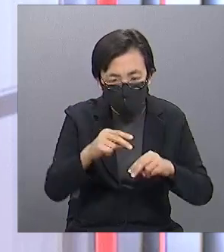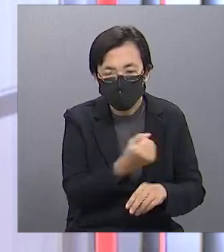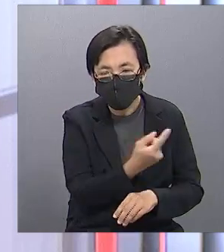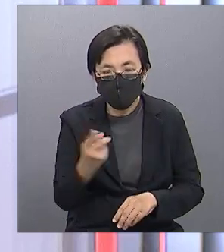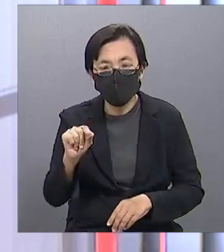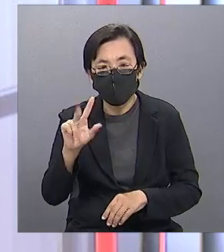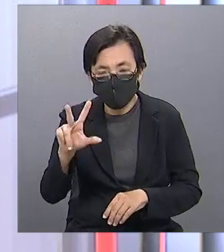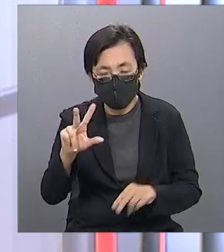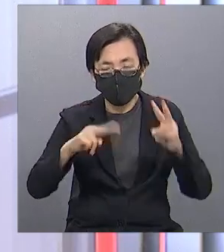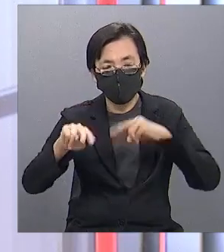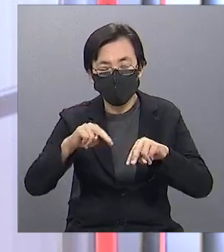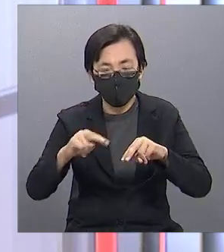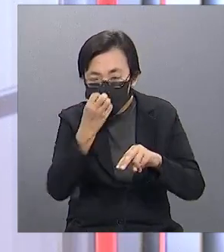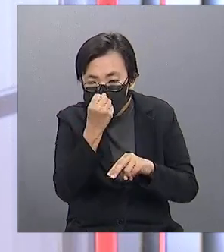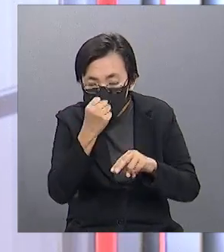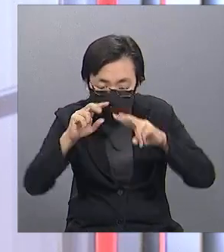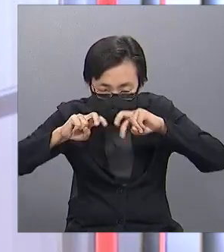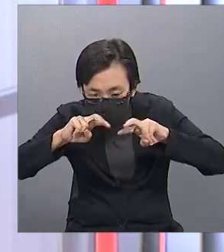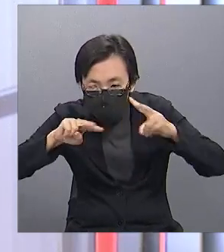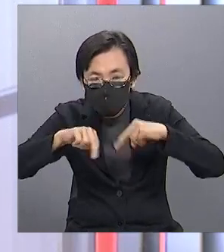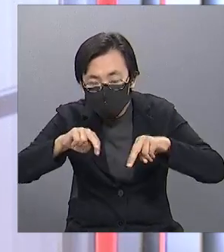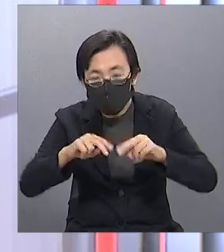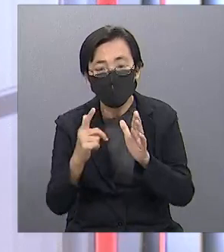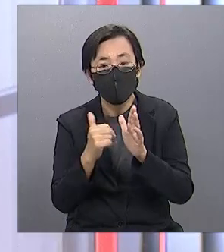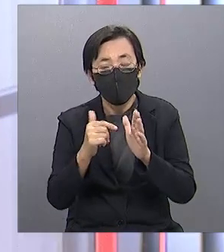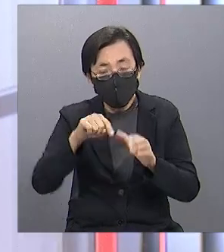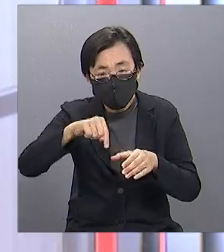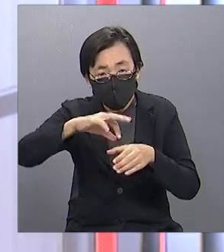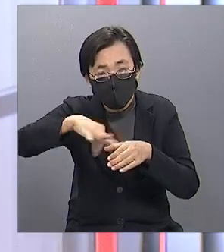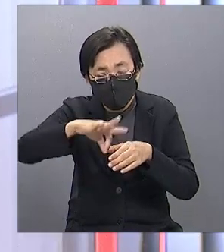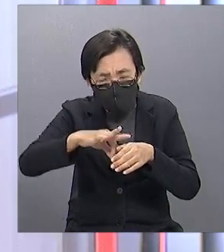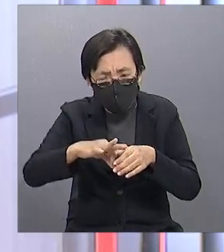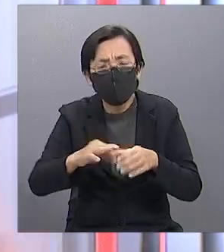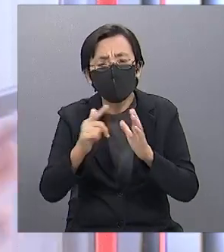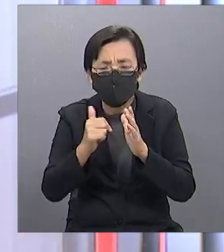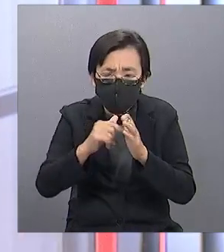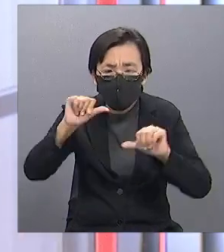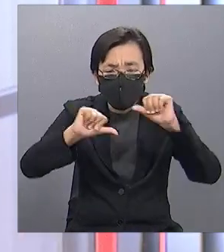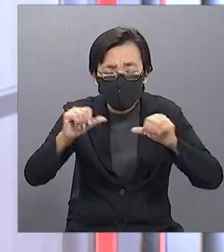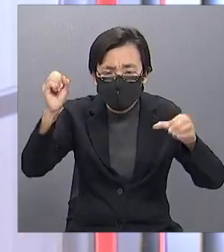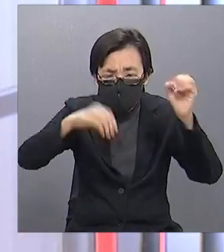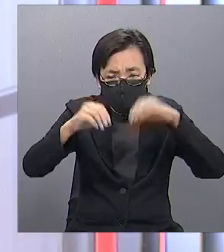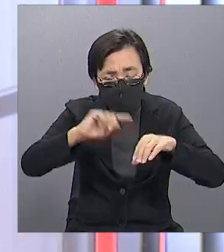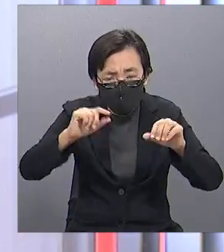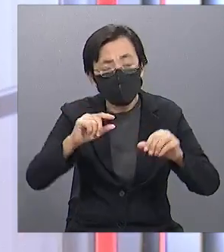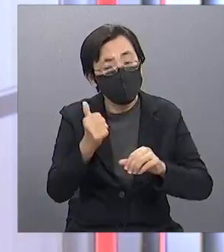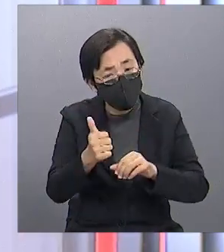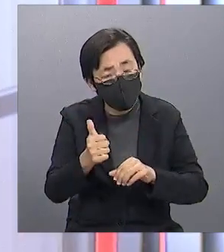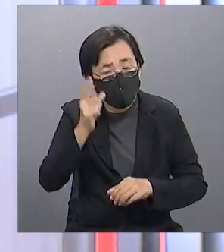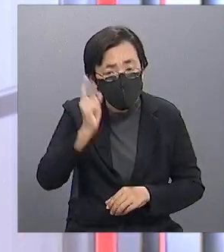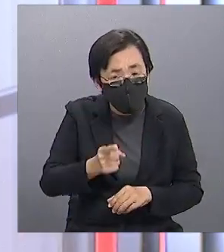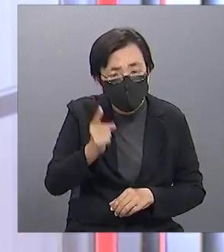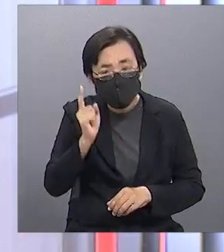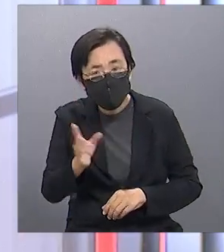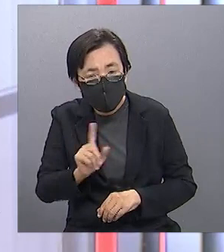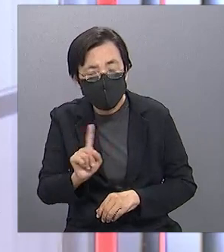ทำการทดสอบมาดูว่ากาแฟเหล่านี้มันได้ใส่สารอะไรและที่เคลมว่ามันสามารถช่วยในเรื่องอย่างนั้นได้เนี่ยมันจริงหรือไม่นะครับผลจะเป็นอย่าง